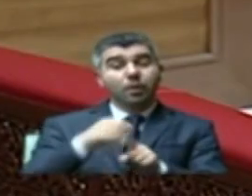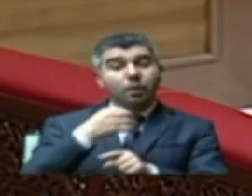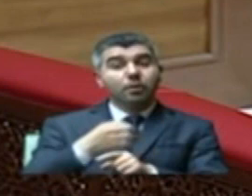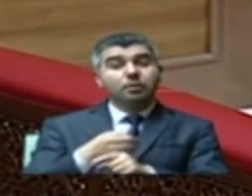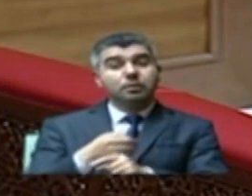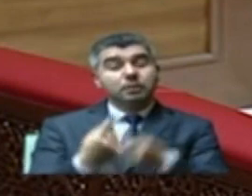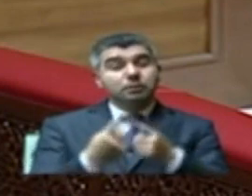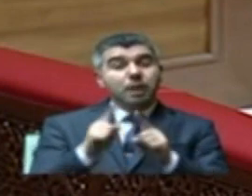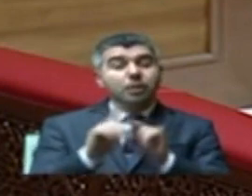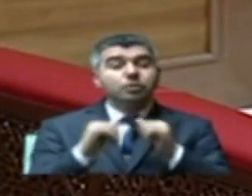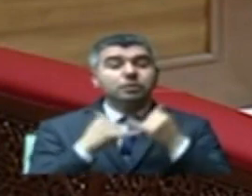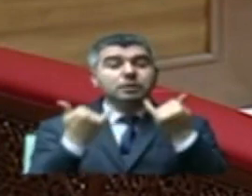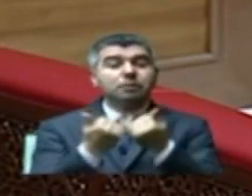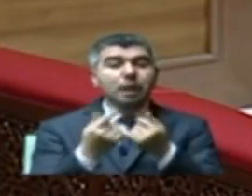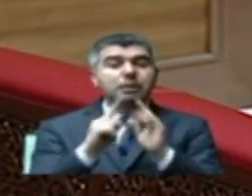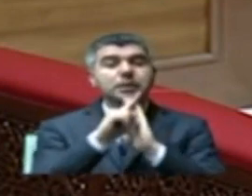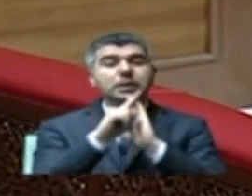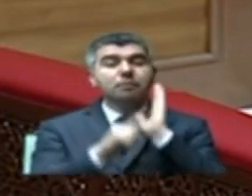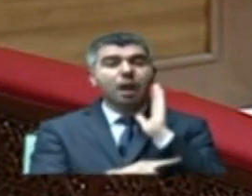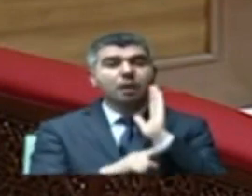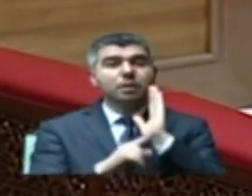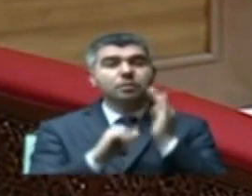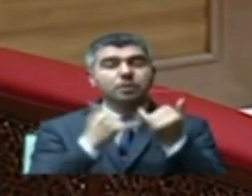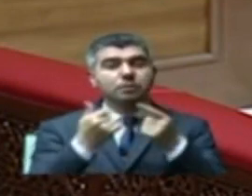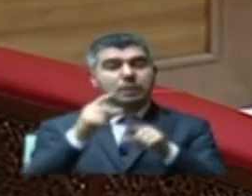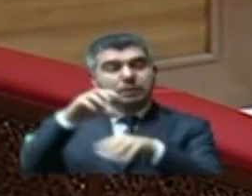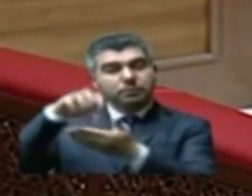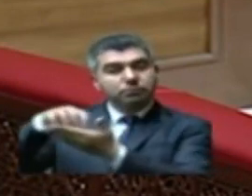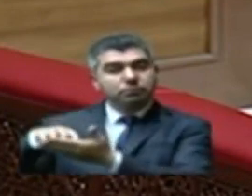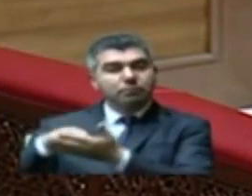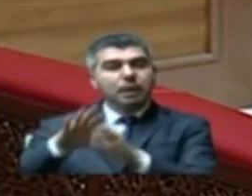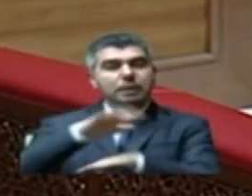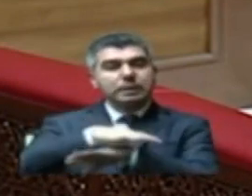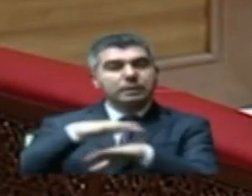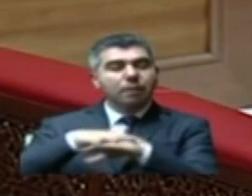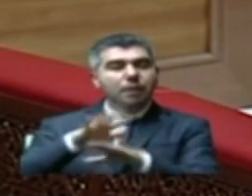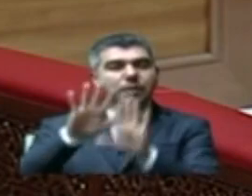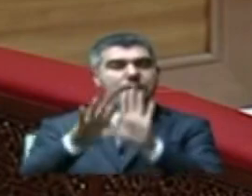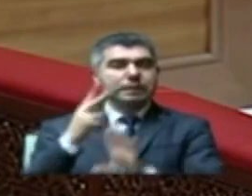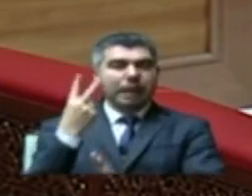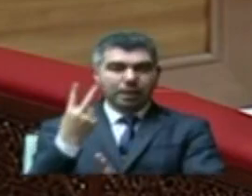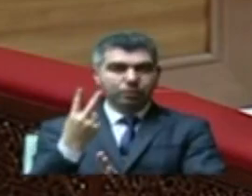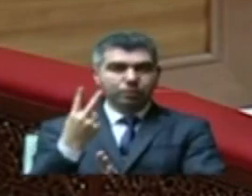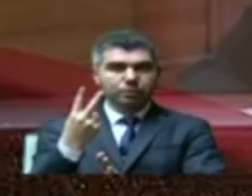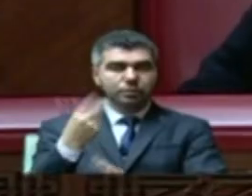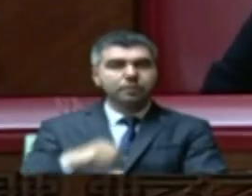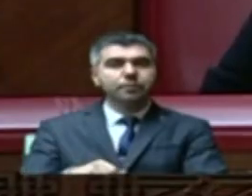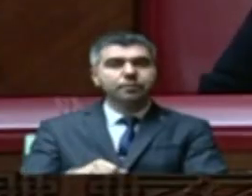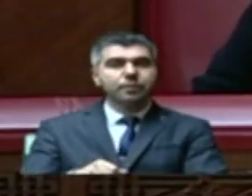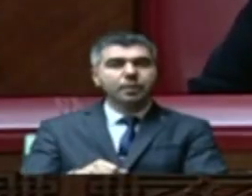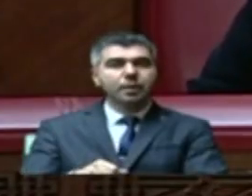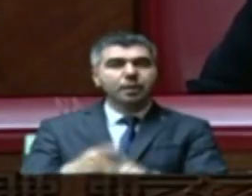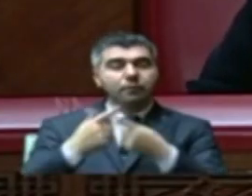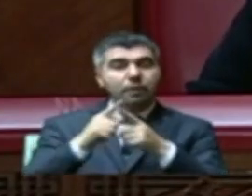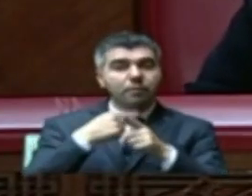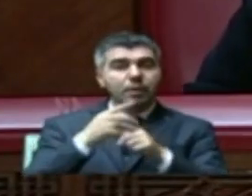ثم تنظيم الأسبوع الوطني للصناعة التقليدية للجهة 12. ما عرفتوش السيدة الكاتبة الدولة درتو في